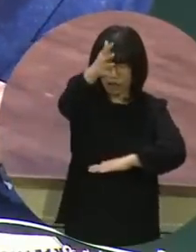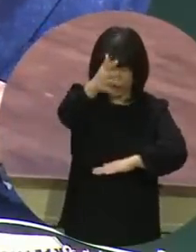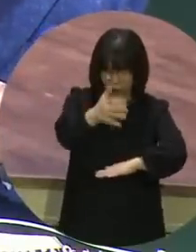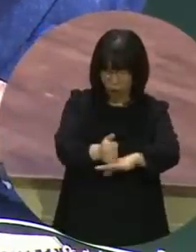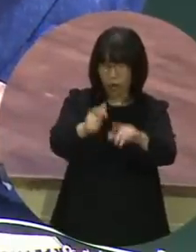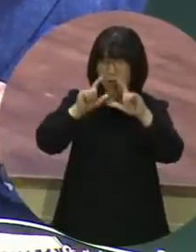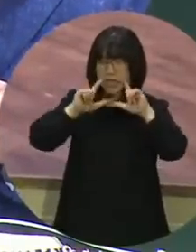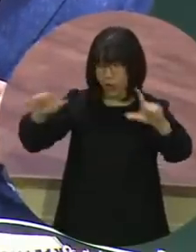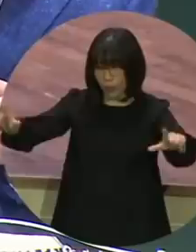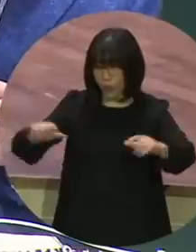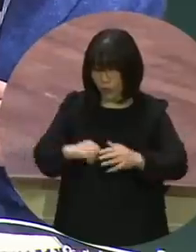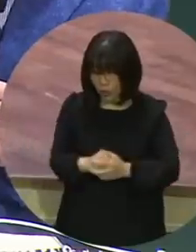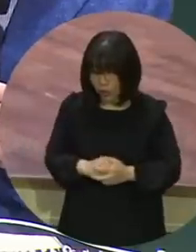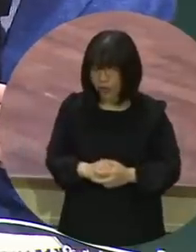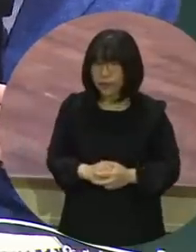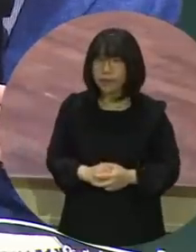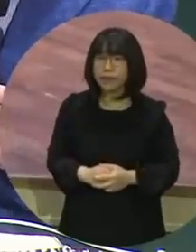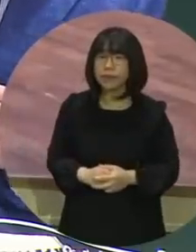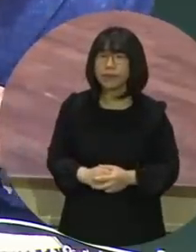그렇게 말씀을 하셨습니다.